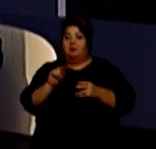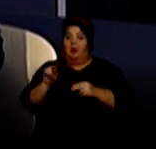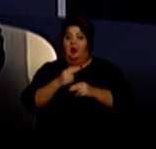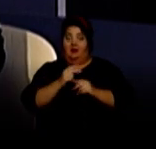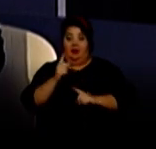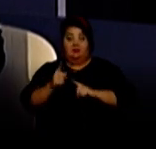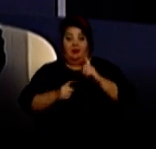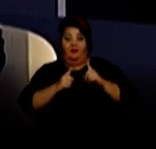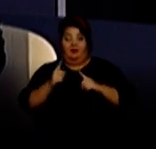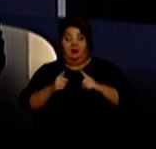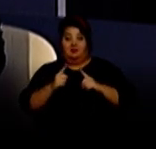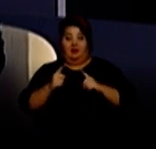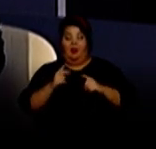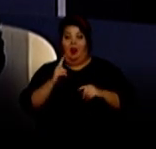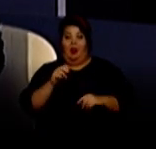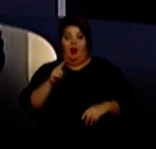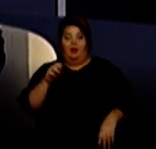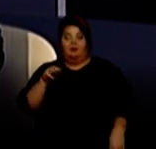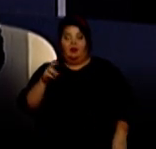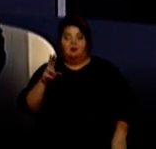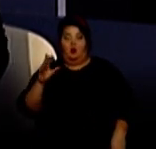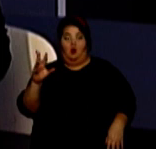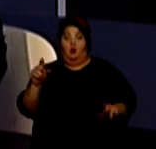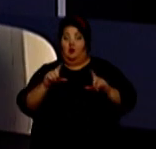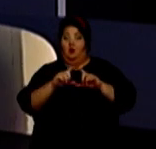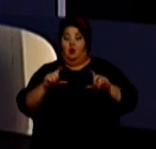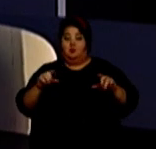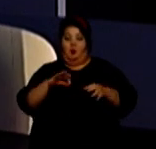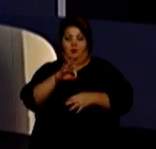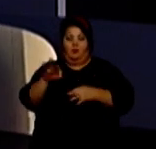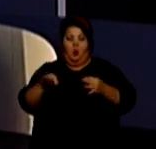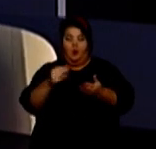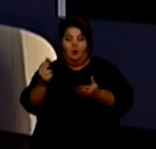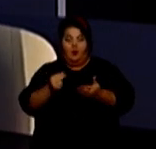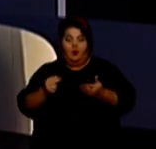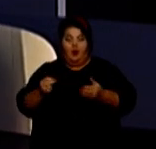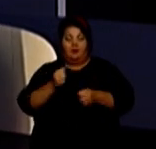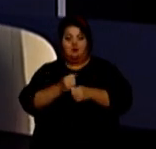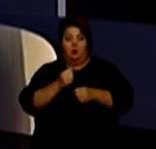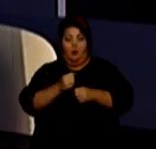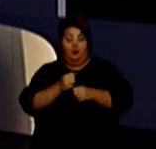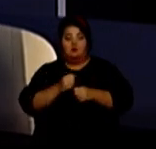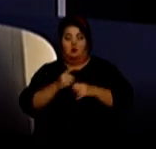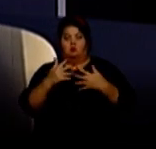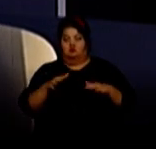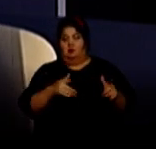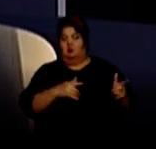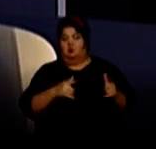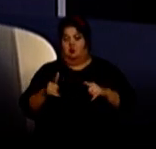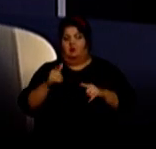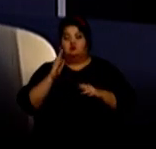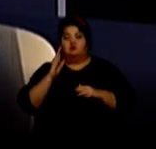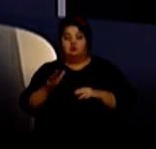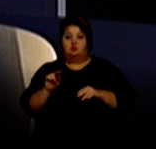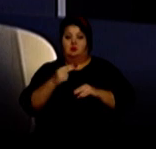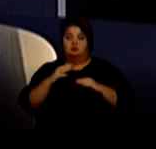корпусу. Проєкт предаварійних робіт уже готовий. Він передбачає демонтаж аварійних конструкцій, а також ремонт даху